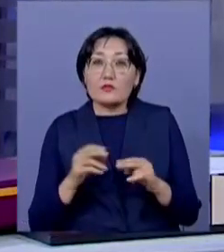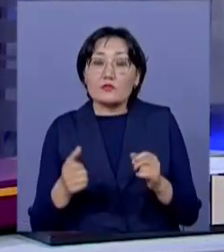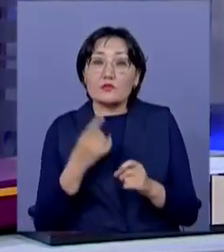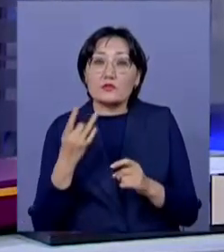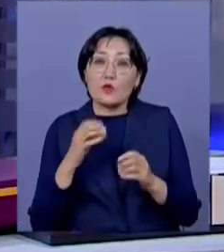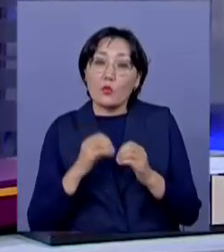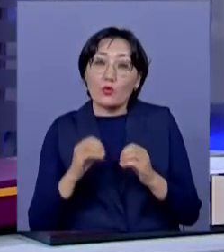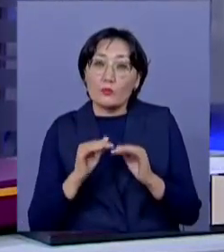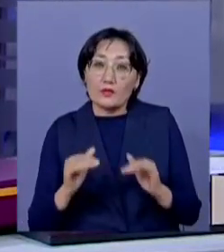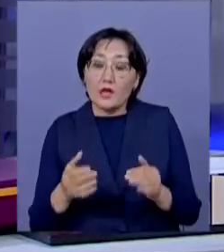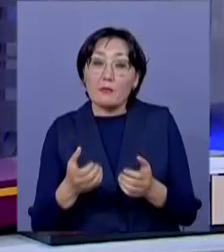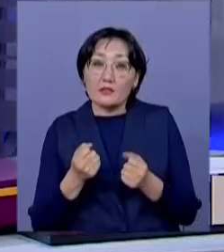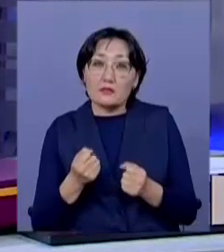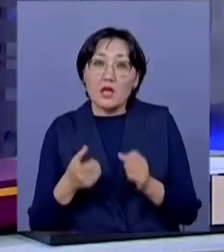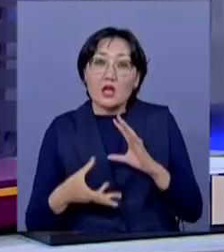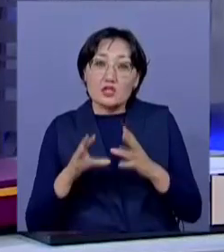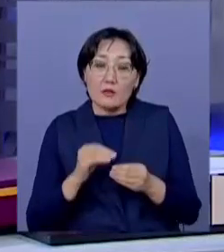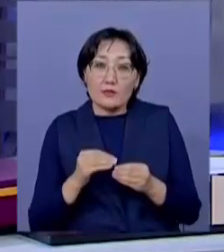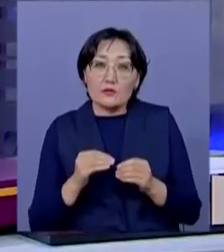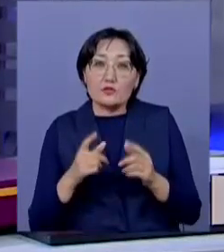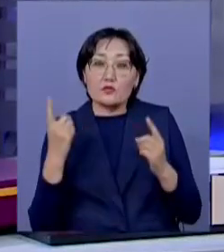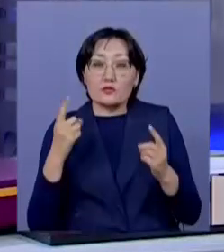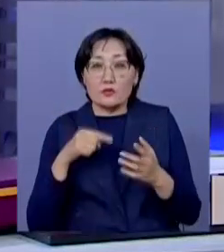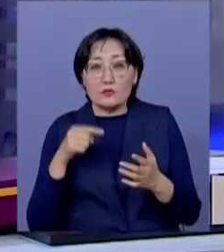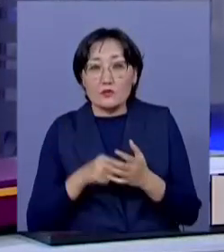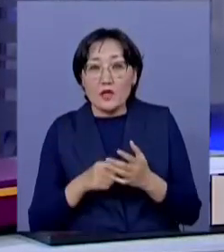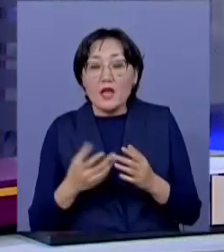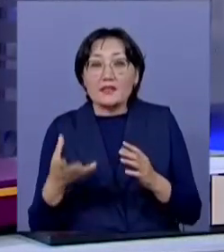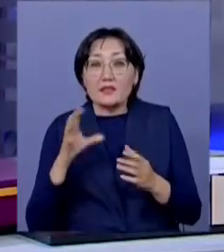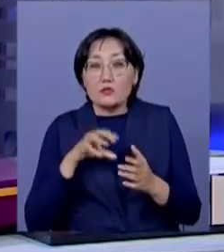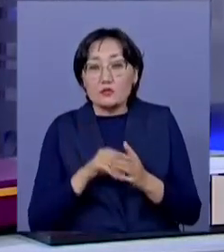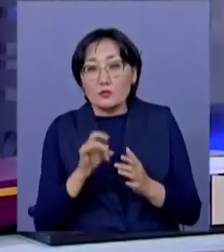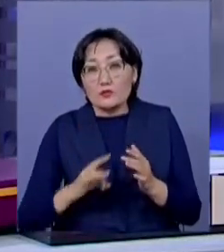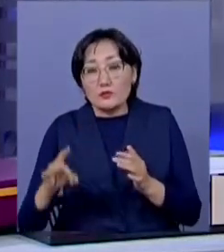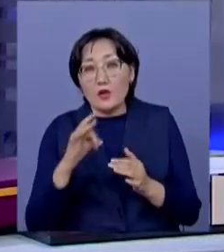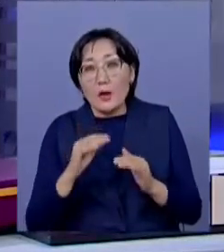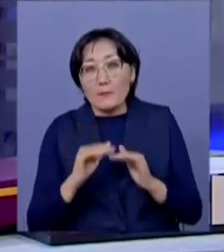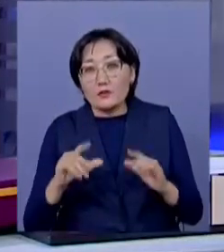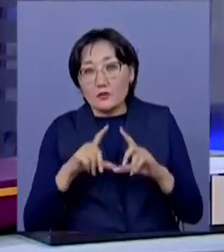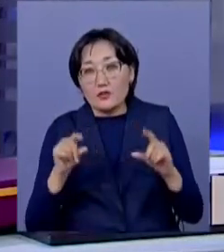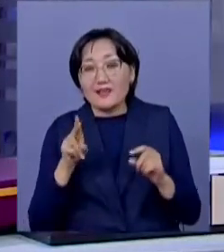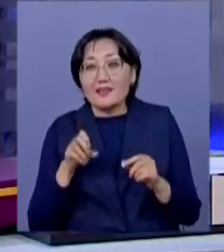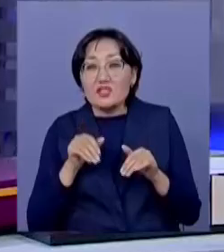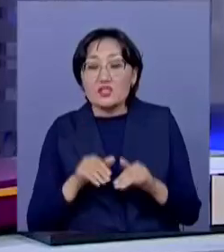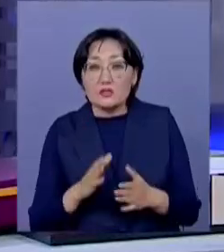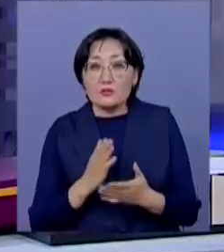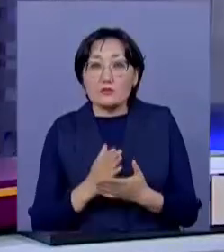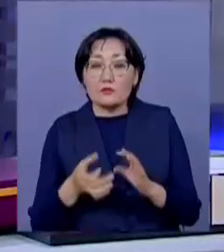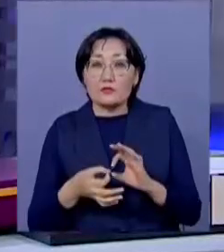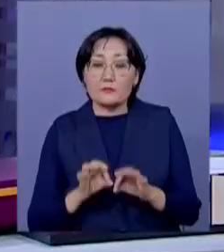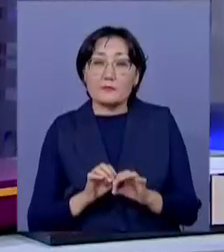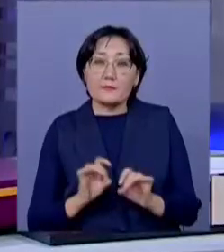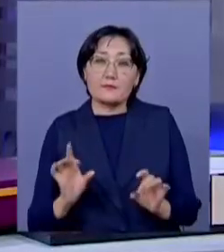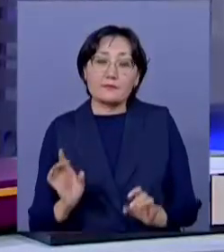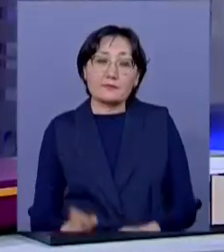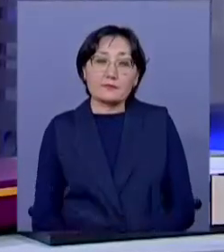10 бүлдіршінді қабылдады. Жалпы алып шақарға кейін қосылған ауданда балабақша түйткілі қалай шешіліп жатыр. Әртесім Арнат